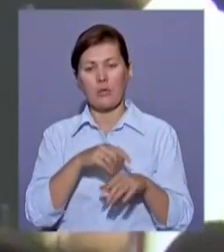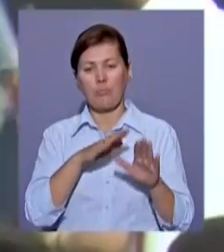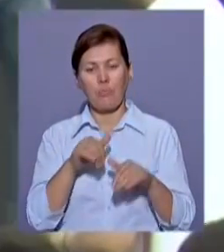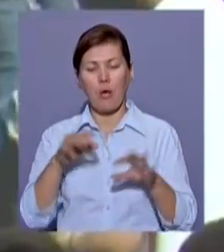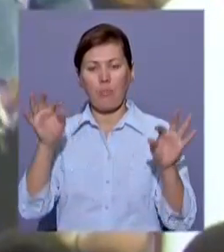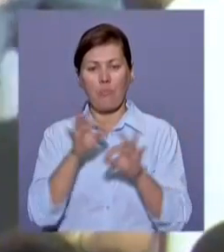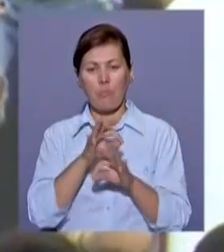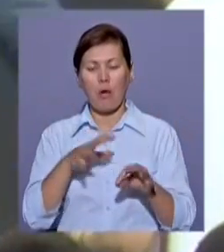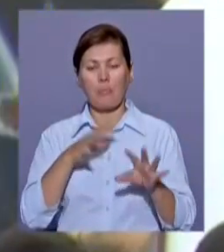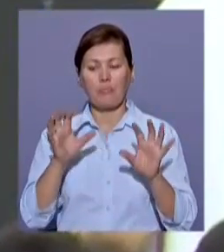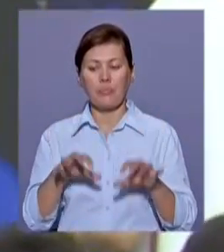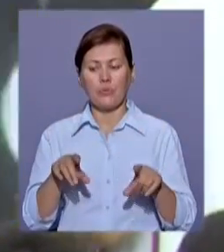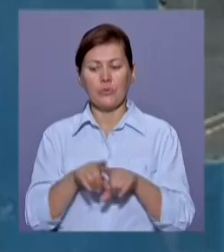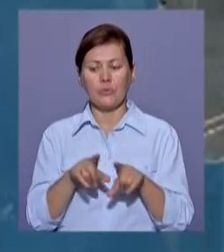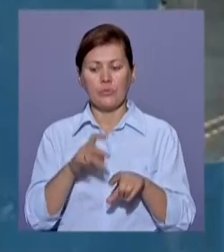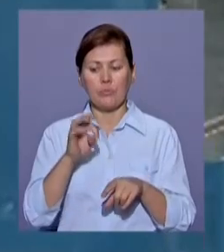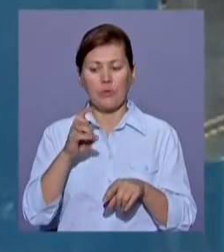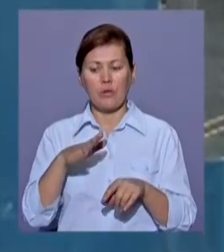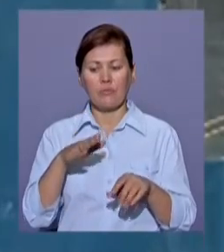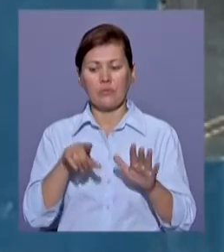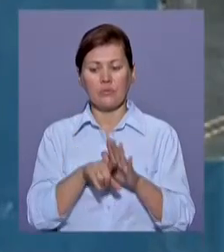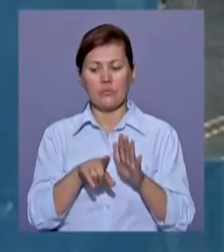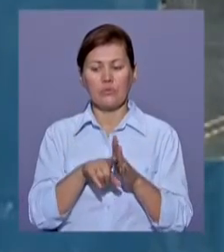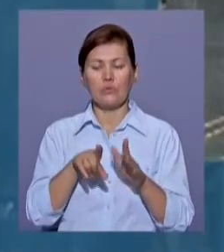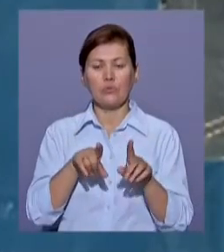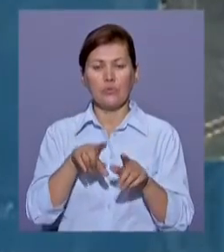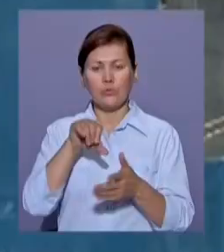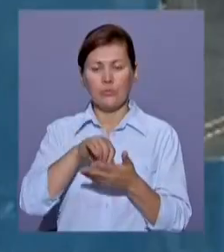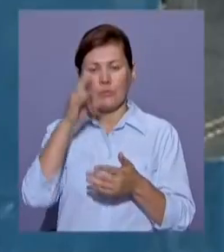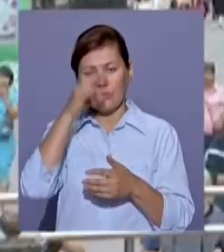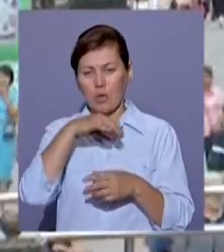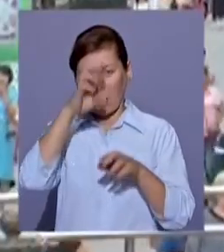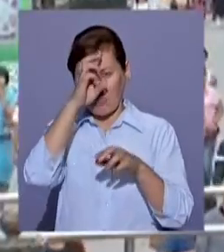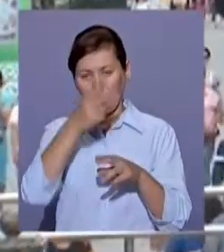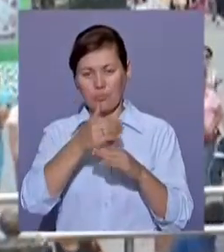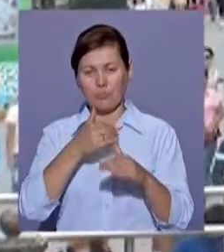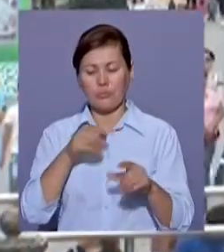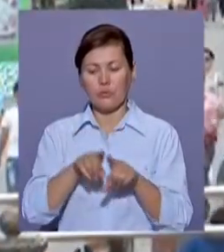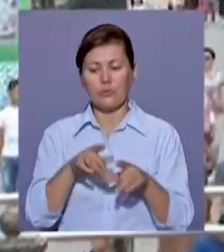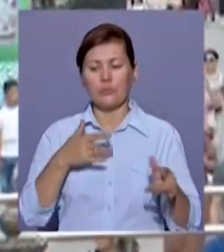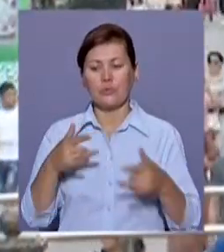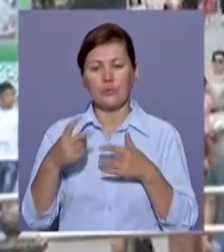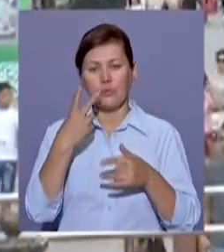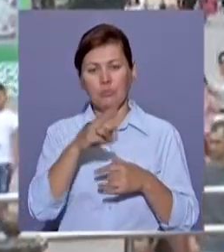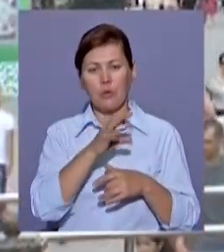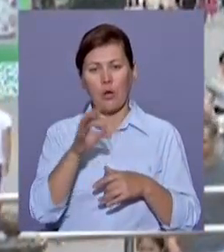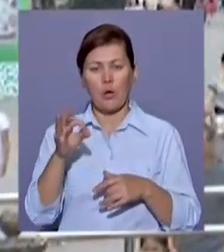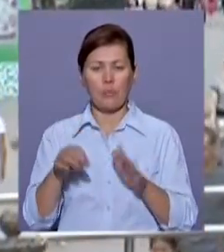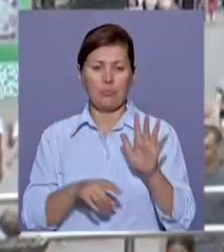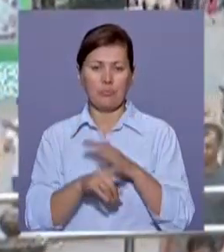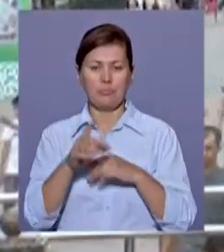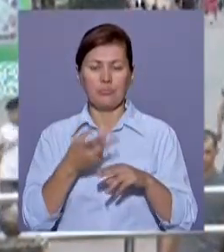ән шырқаса, президент Нұрсұлтан Назарбаевтың қатысуымен Қазақ елі монументі алдында концерт 20:00-де